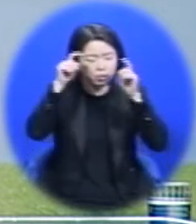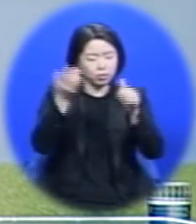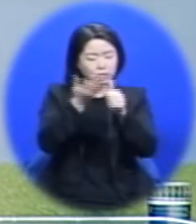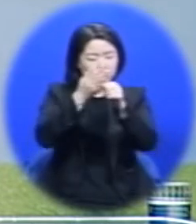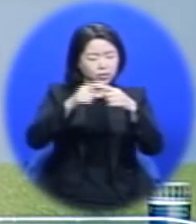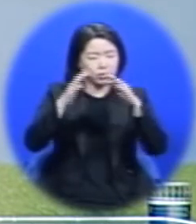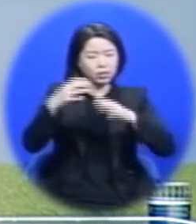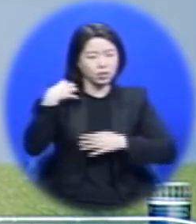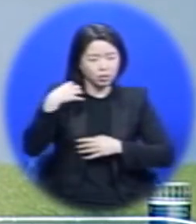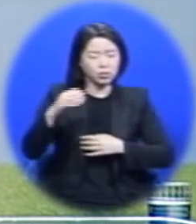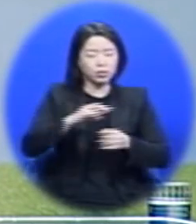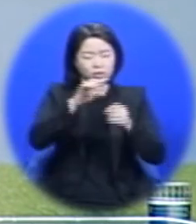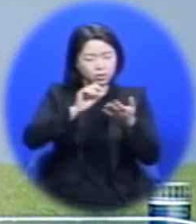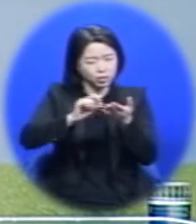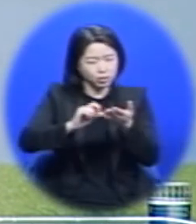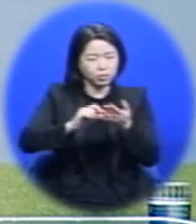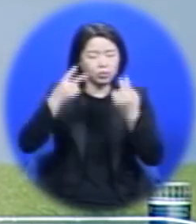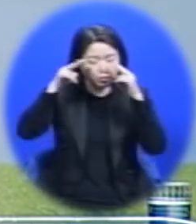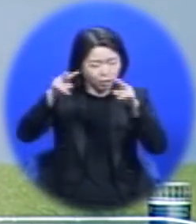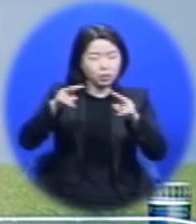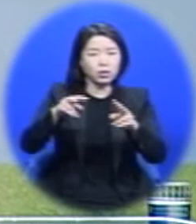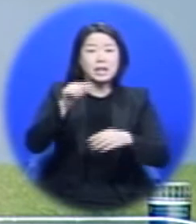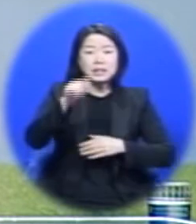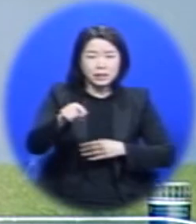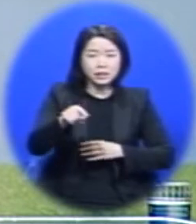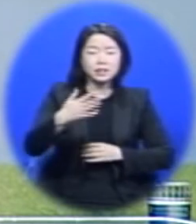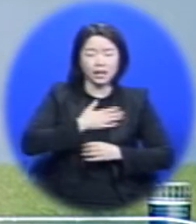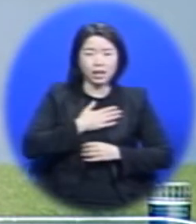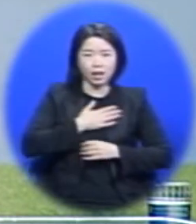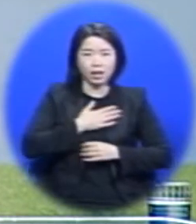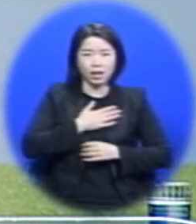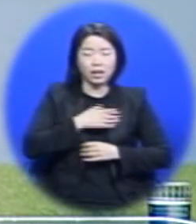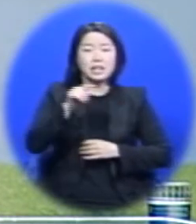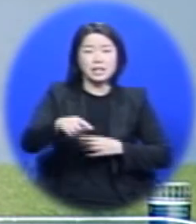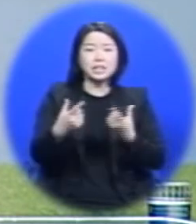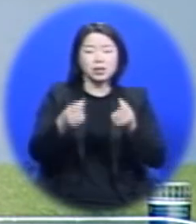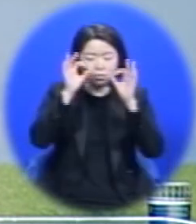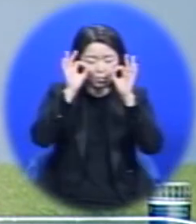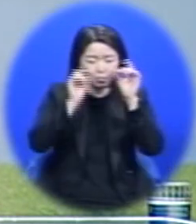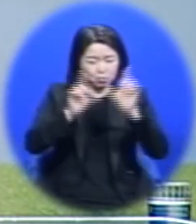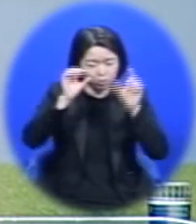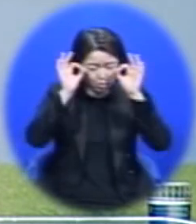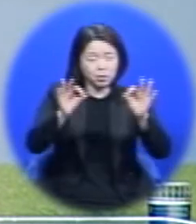그렇게 영성일기를 쓰고 24시간 주님 바라보라고 했던 그 내가 이런 모습인가?